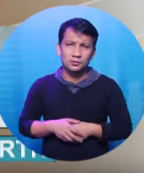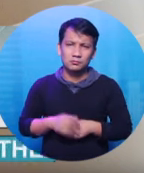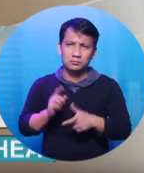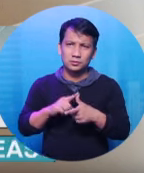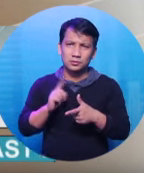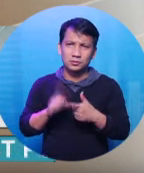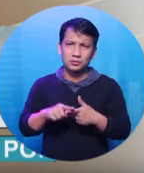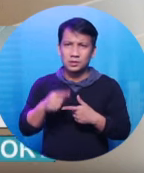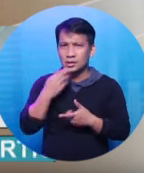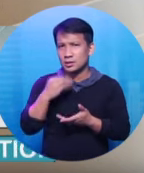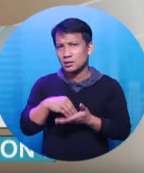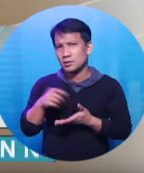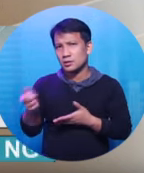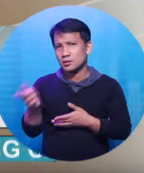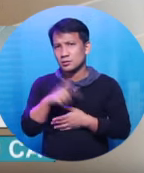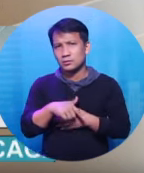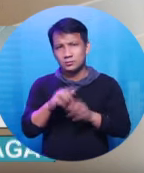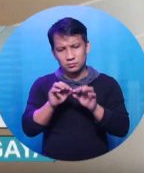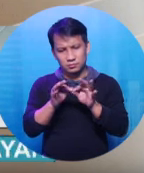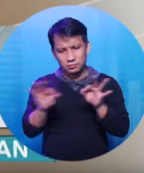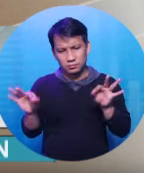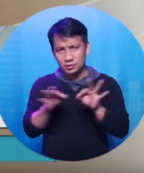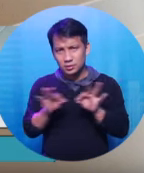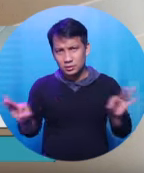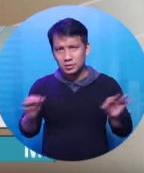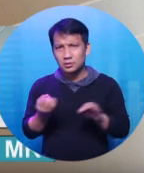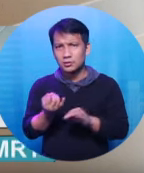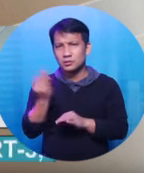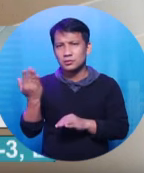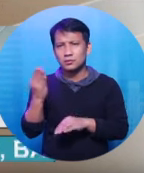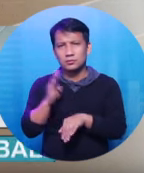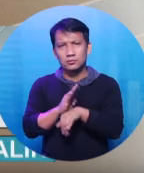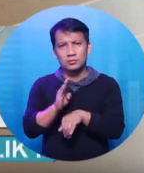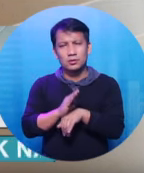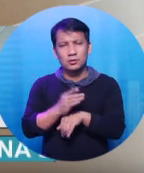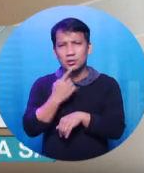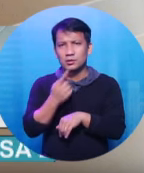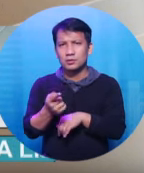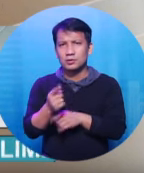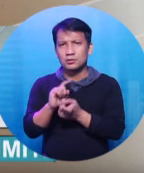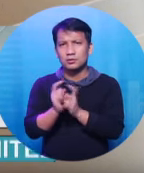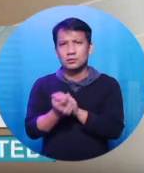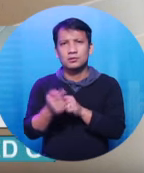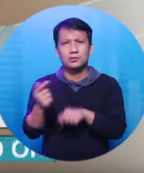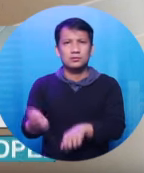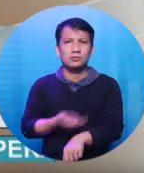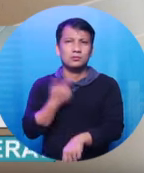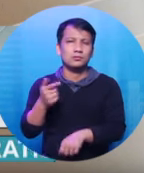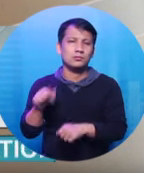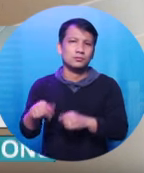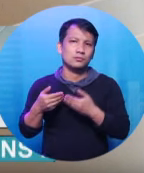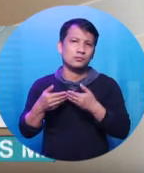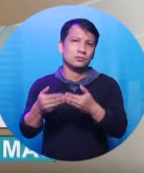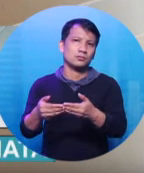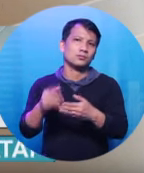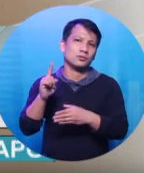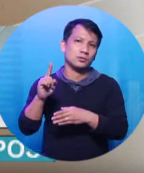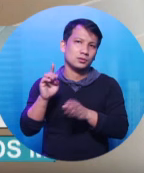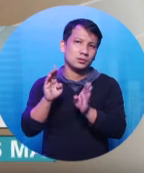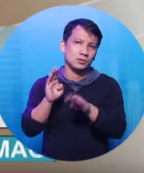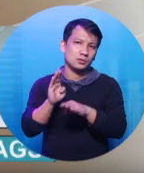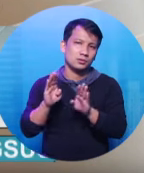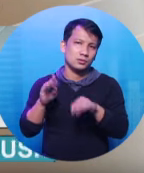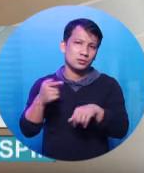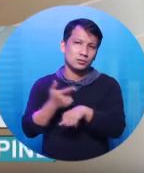then, I made like a paragraph. Sabi ko, in a businessman standpoint, sabi ko, kasi matagal i-insinuate ang isang brand.